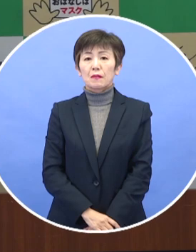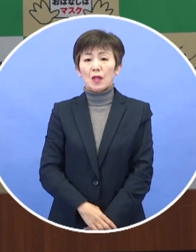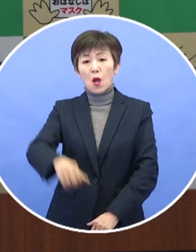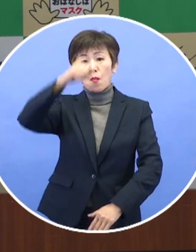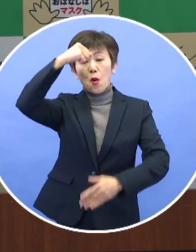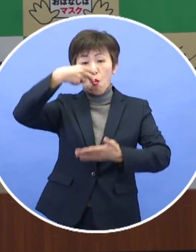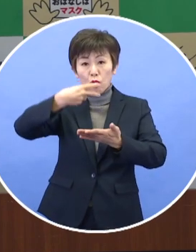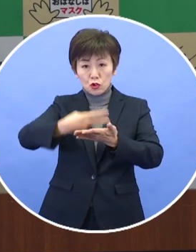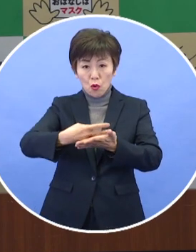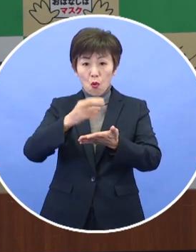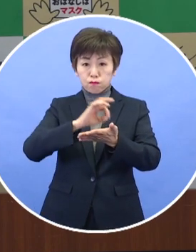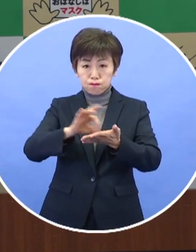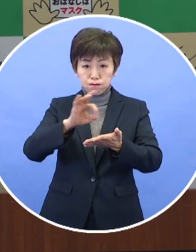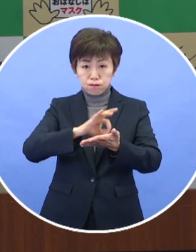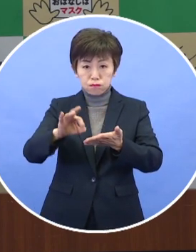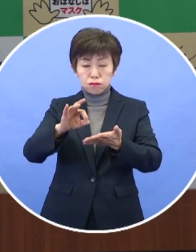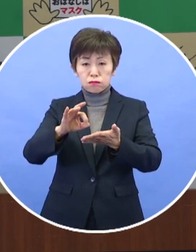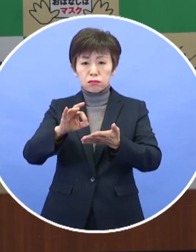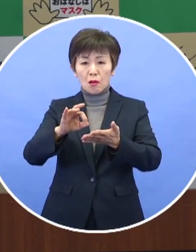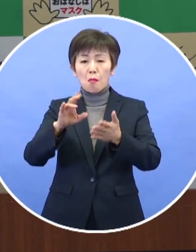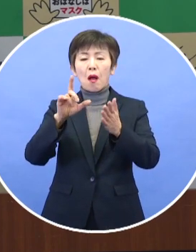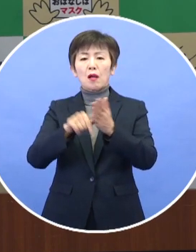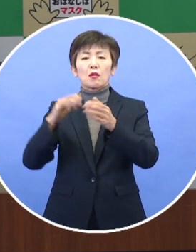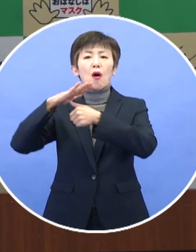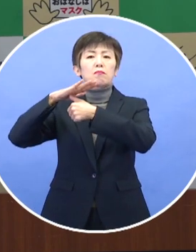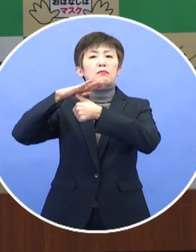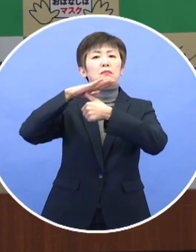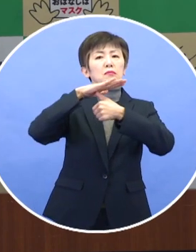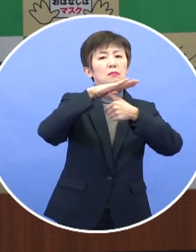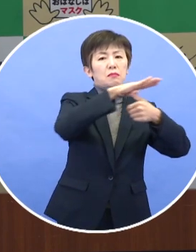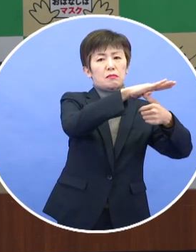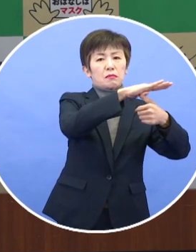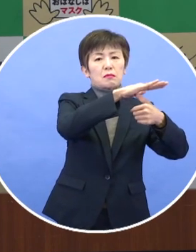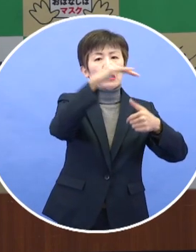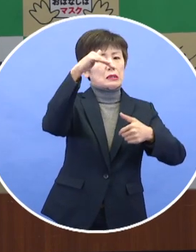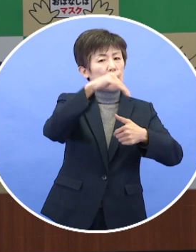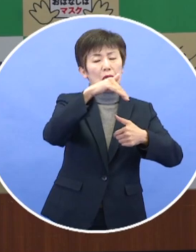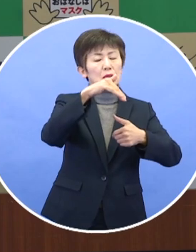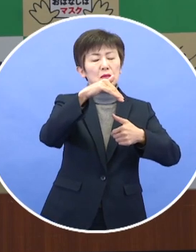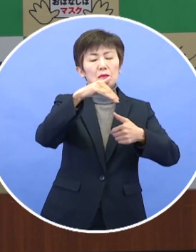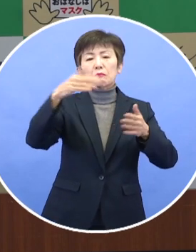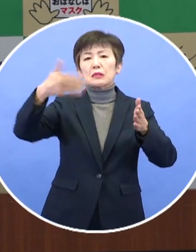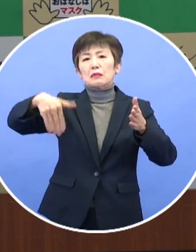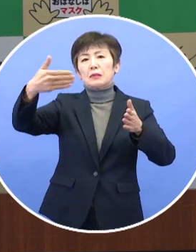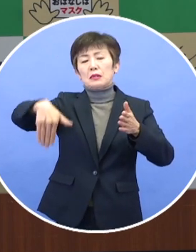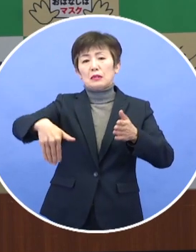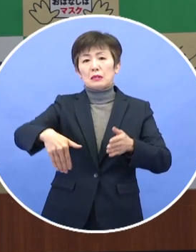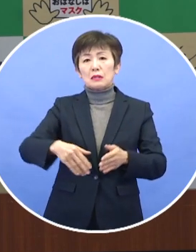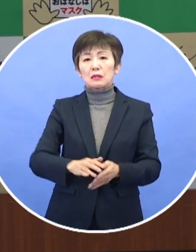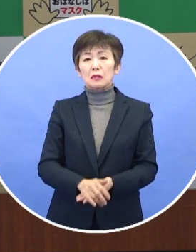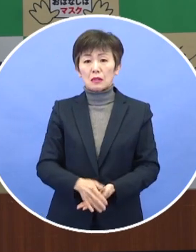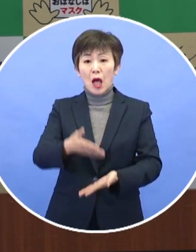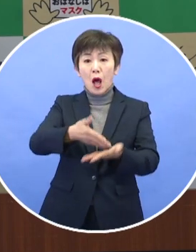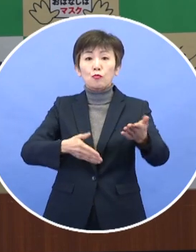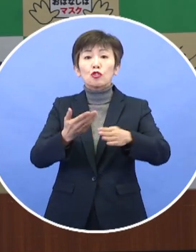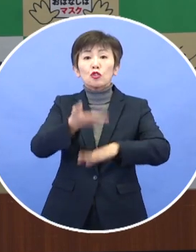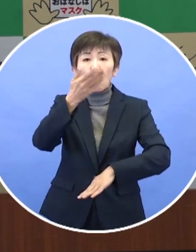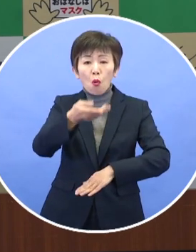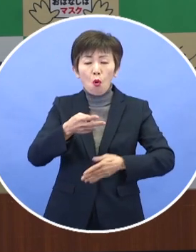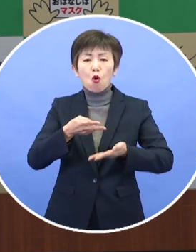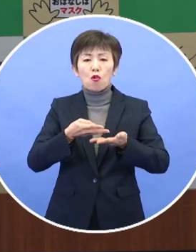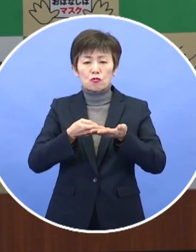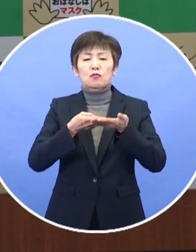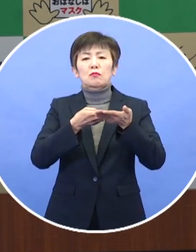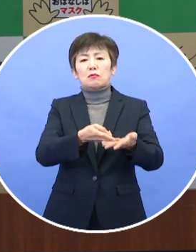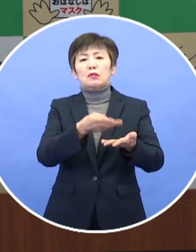床については横ばいまでということですので、下がるというまだ傾向になっていない、やはり半数以上がですね、高齢者ということの